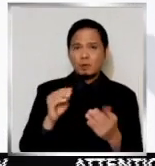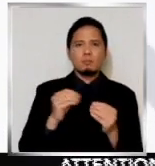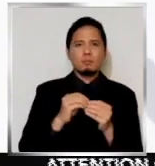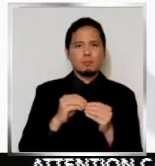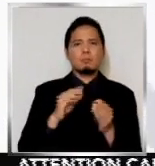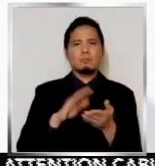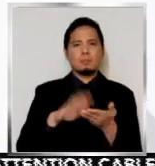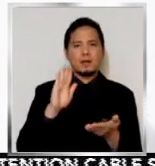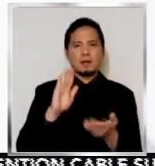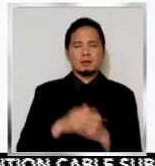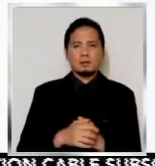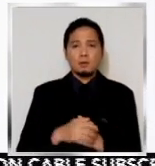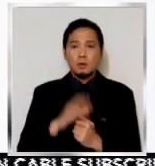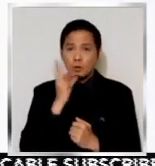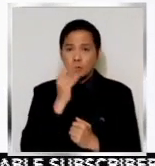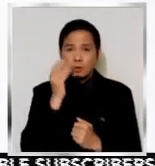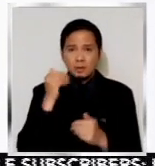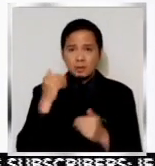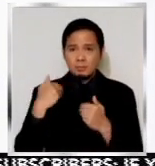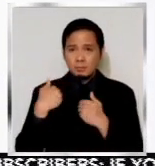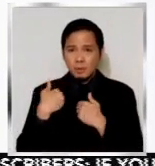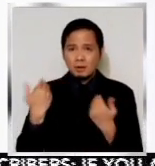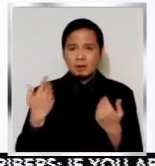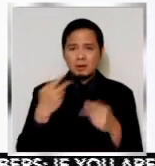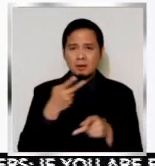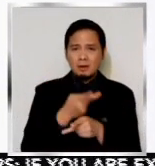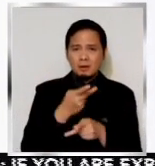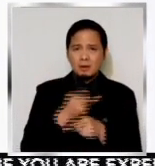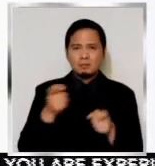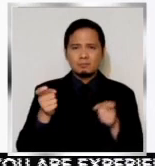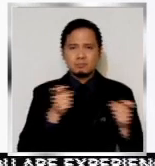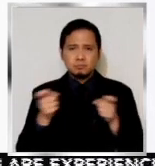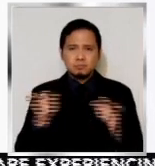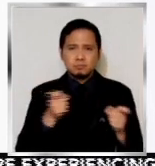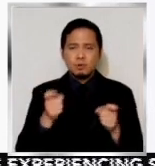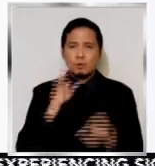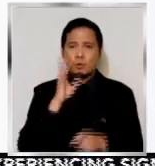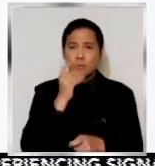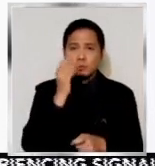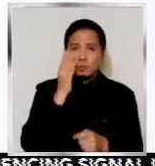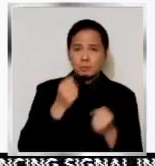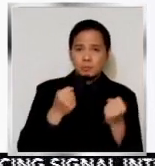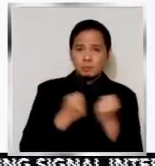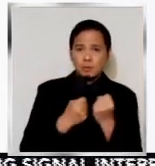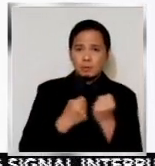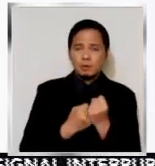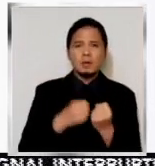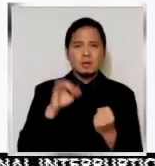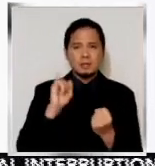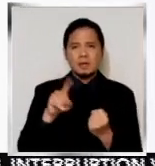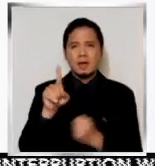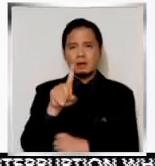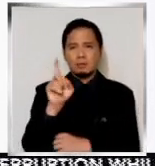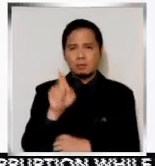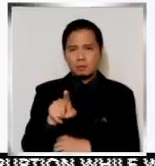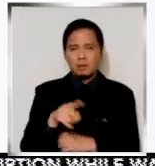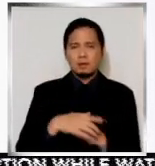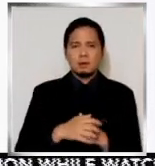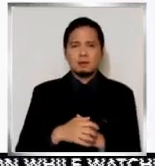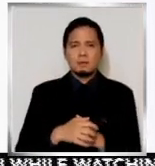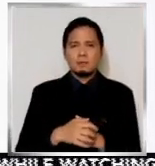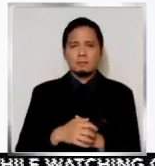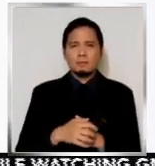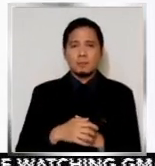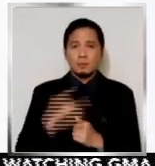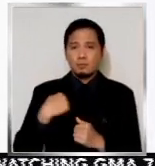we'll support agriculturists and traders at 21 pesos per kilo. Malaking bawas na yan, di ba? Kung gagaling